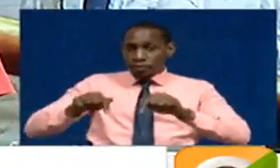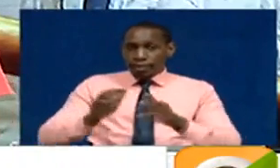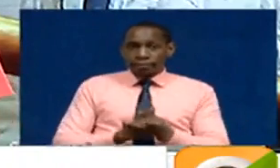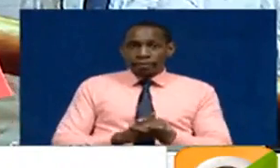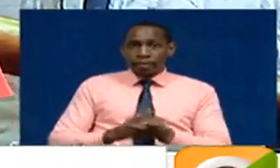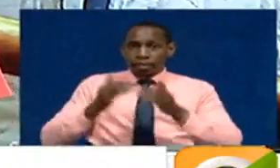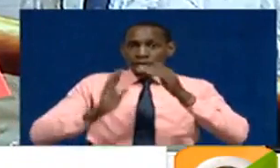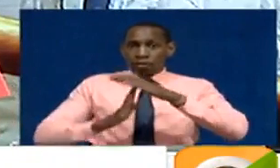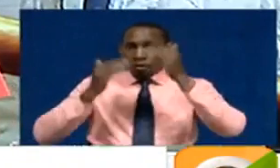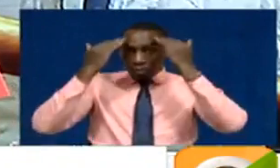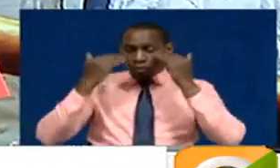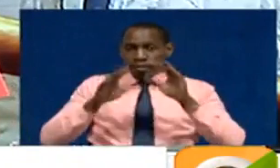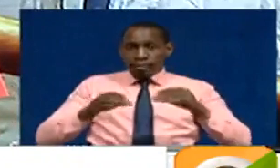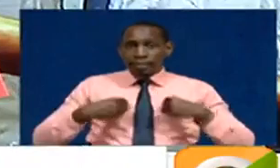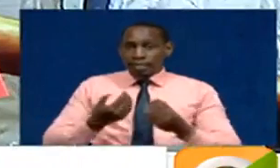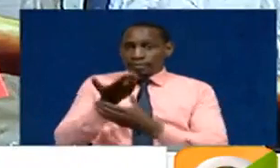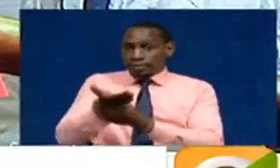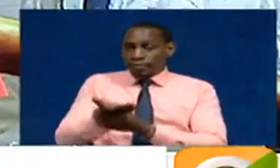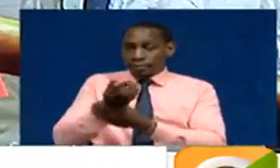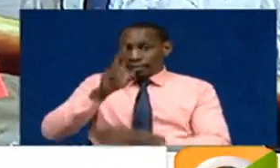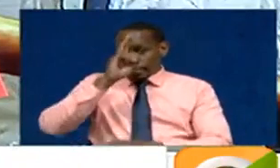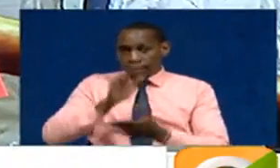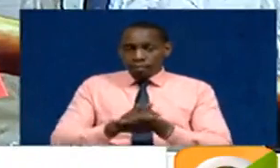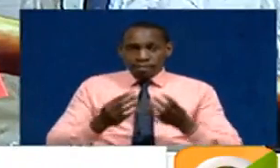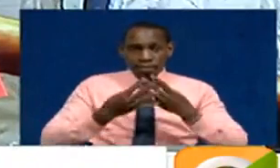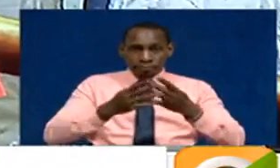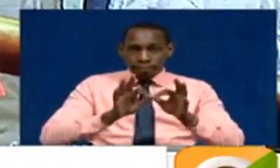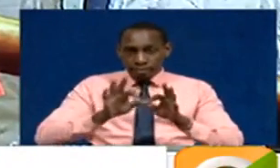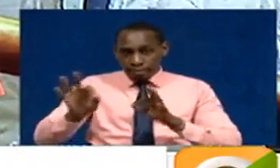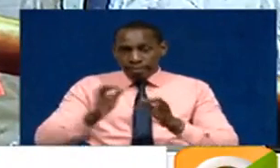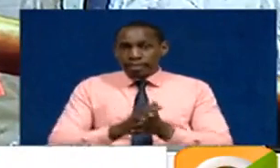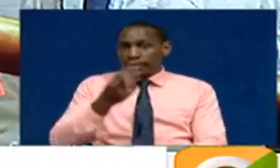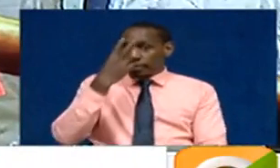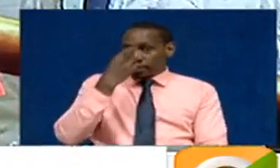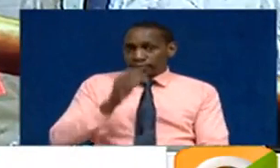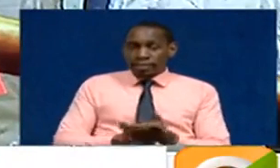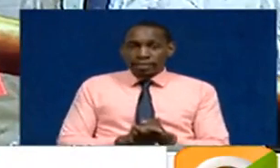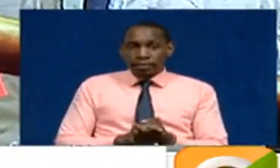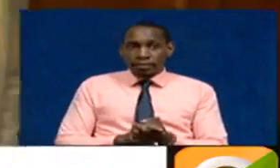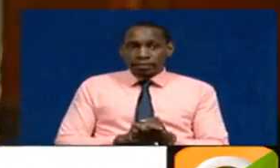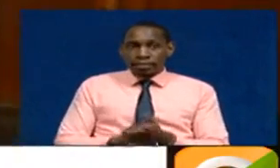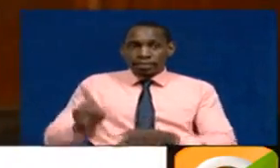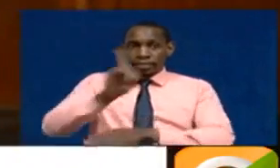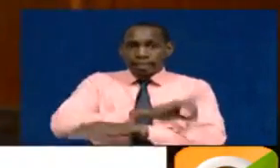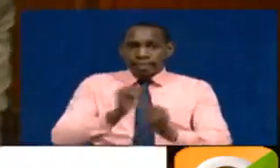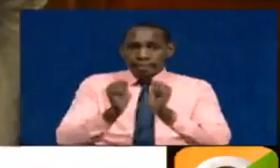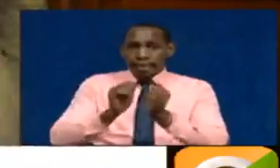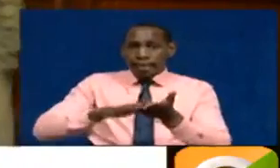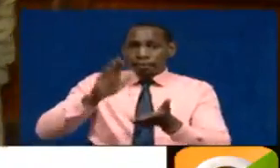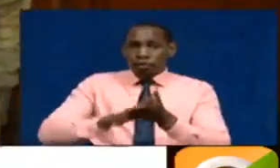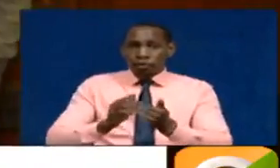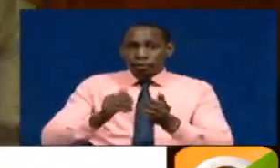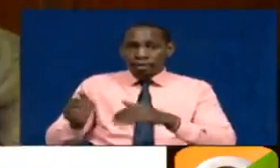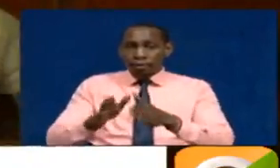leo. Mahakama kuu imekubali ombi la polisi la kumzuilia Zacharia Nyaora Obadia kwa siku 10 zaidi